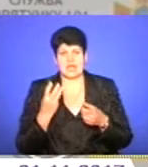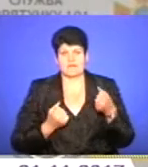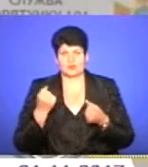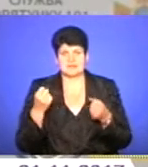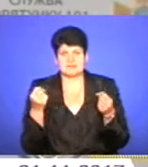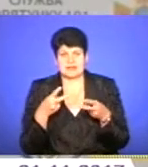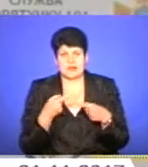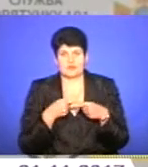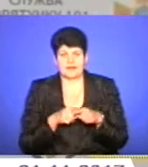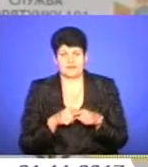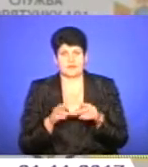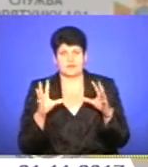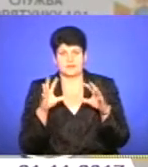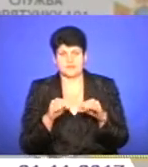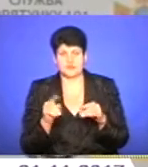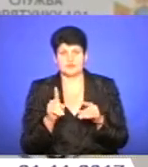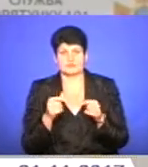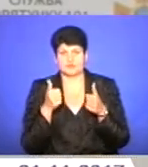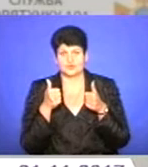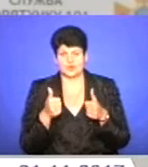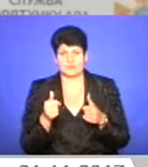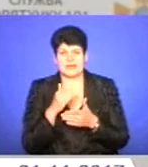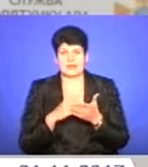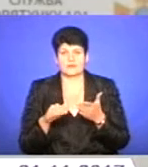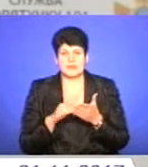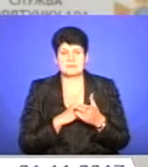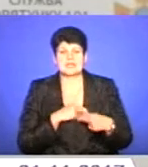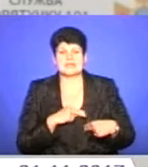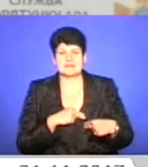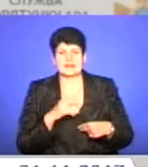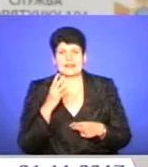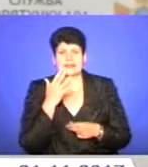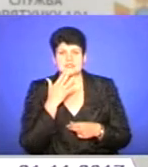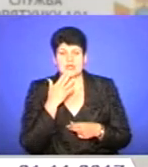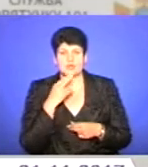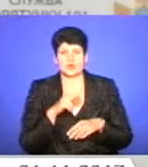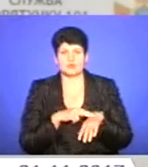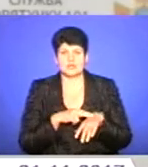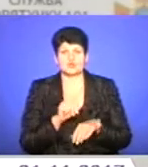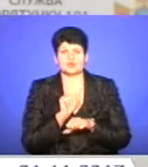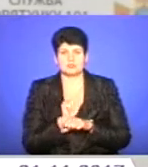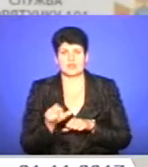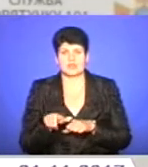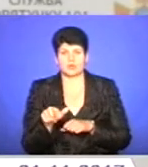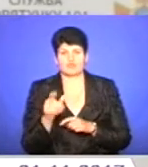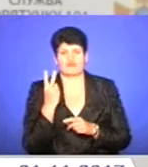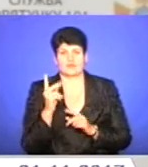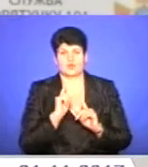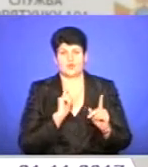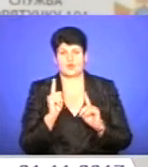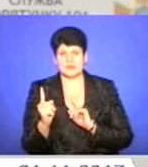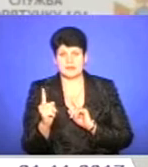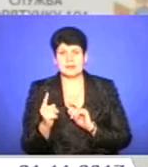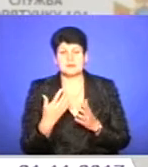спеціальної техніки. Щоб безпечно ліквідувати горіння, працівники Національної поліції перекрили рух автомобілів в обидва боки.